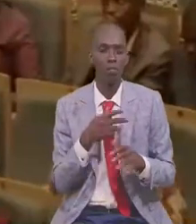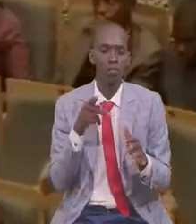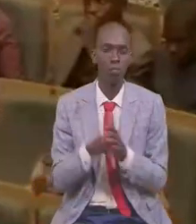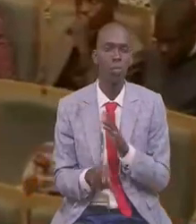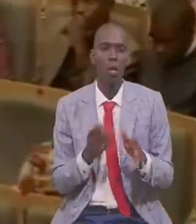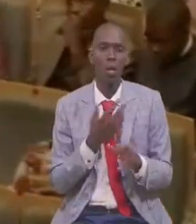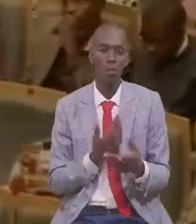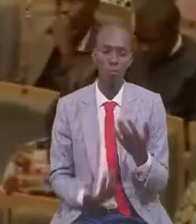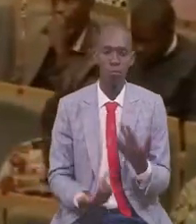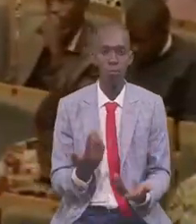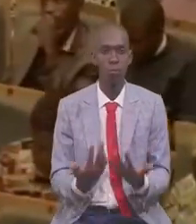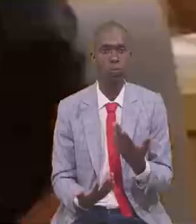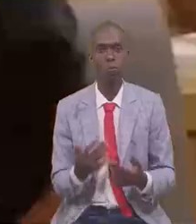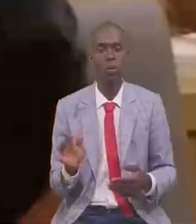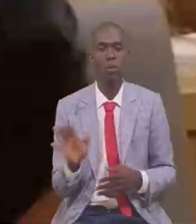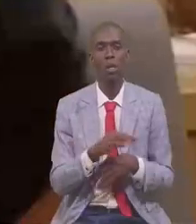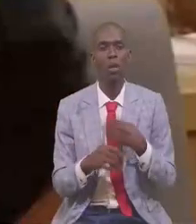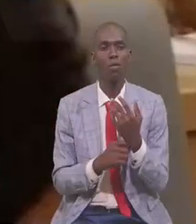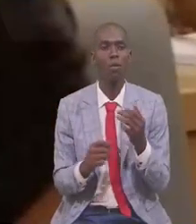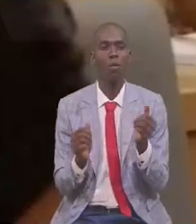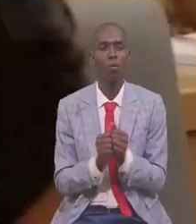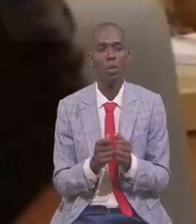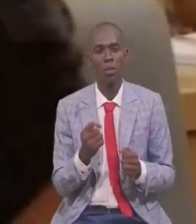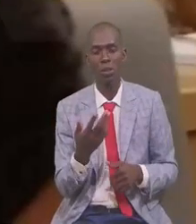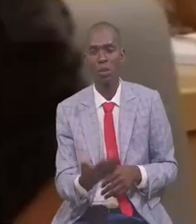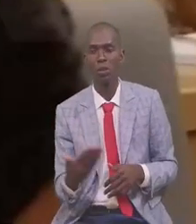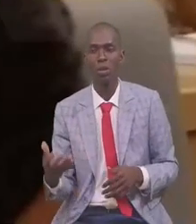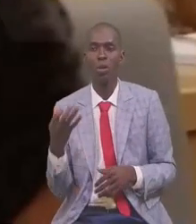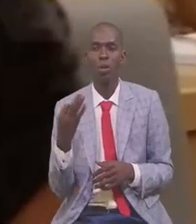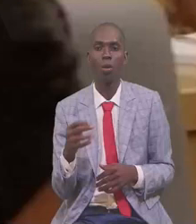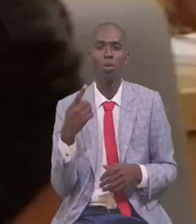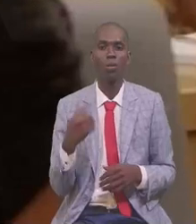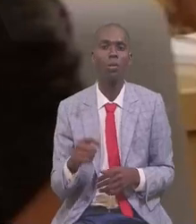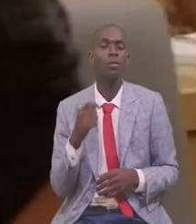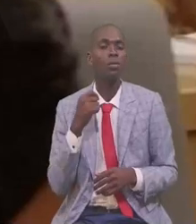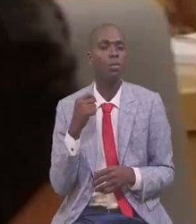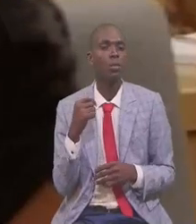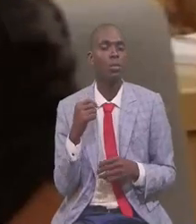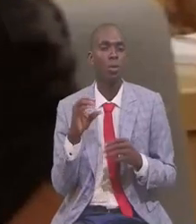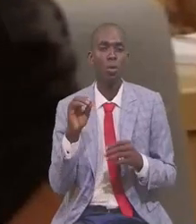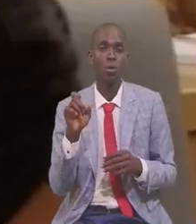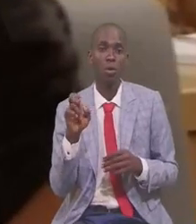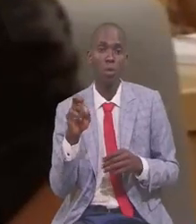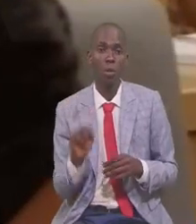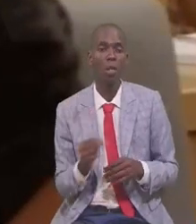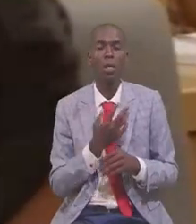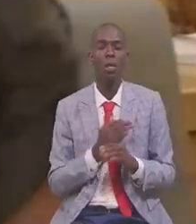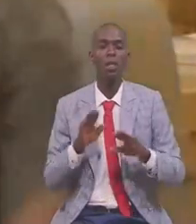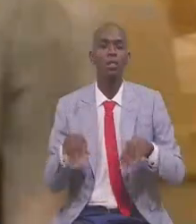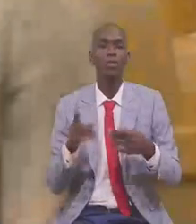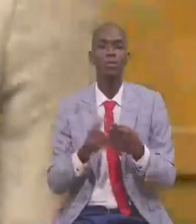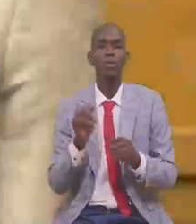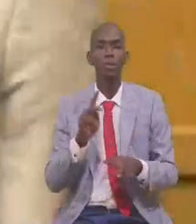sacrifice. Avec l'attelage des bœufs, il fit cuire leur chair et la donna à manger au